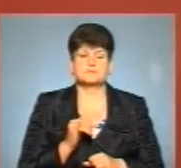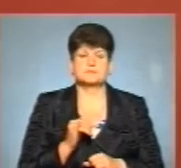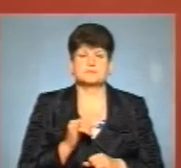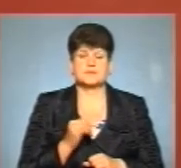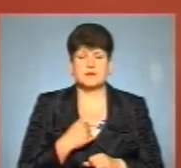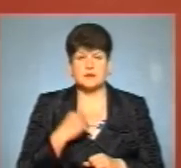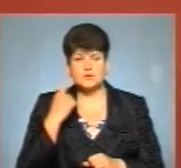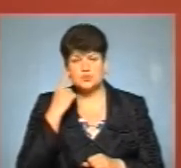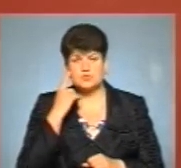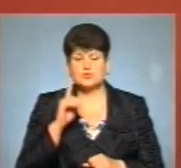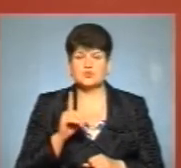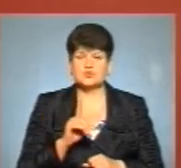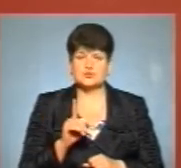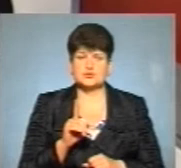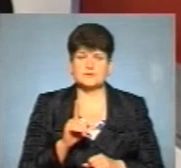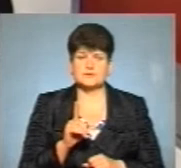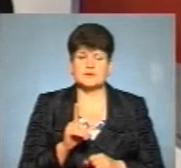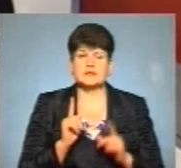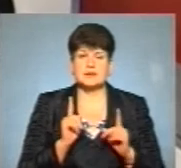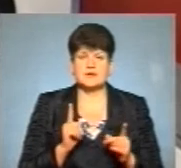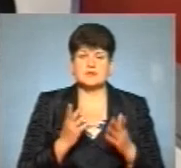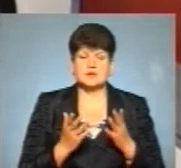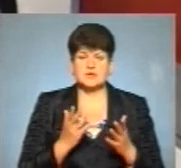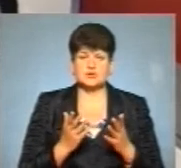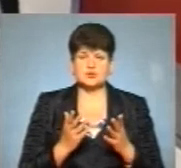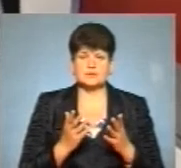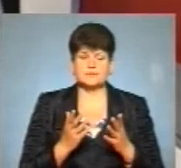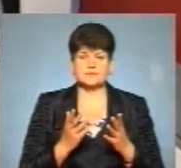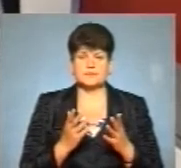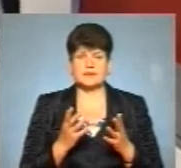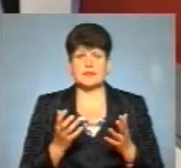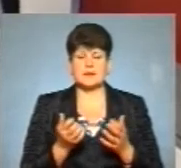я думаю, що навіть якщо набере